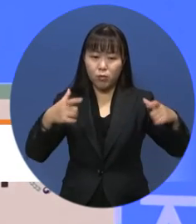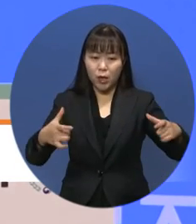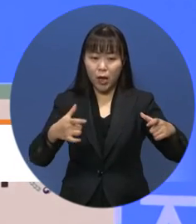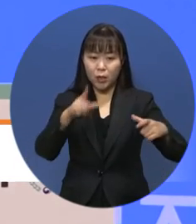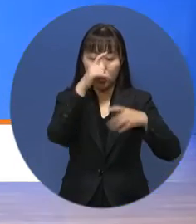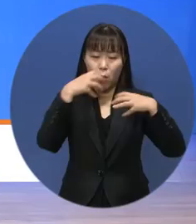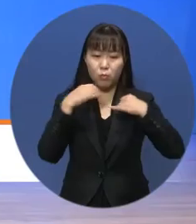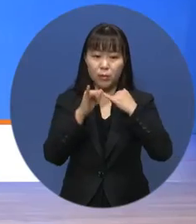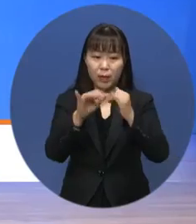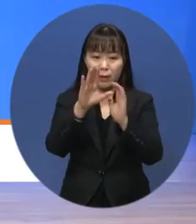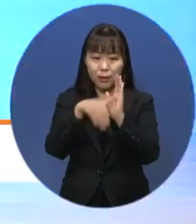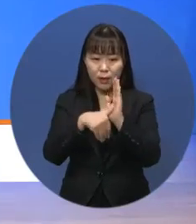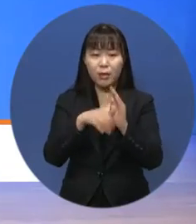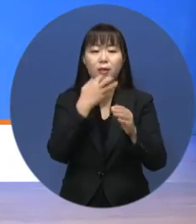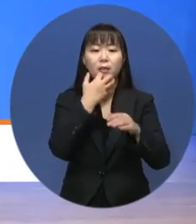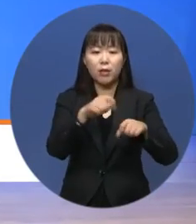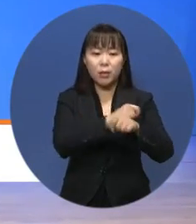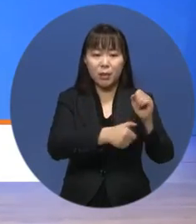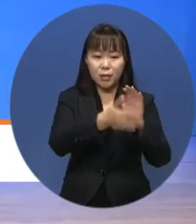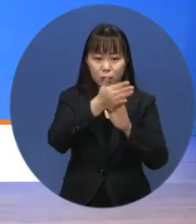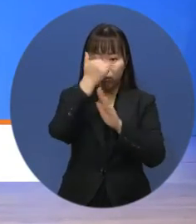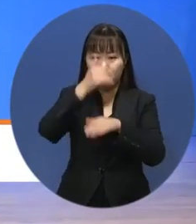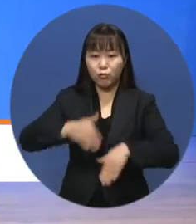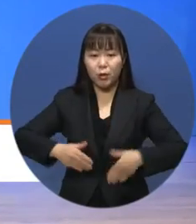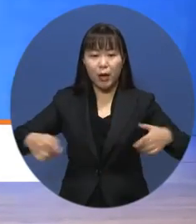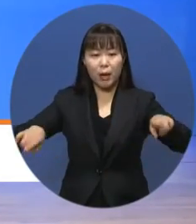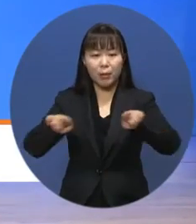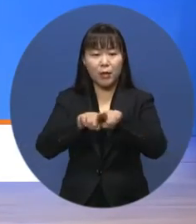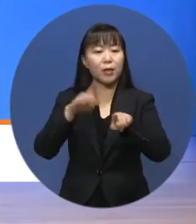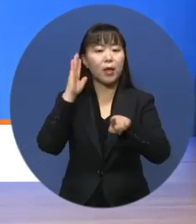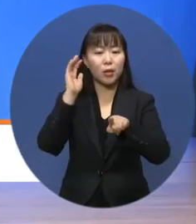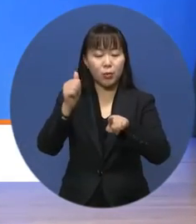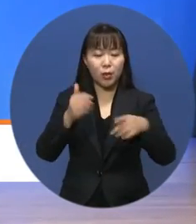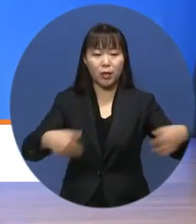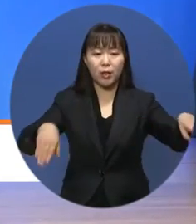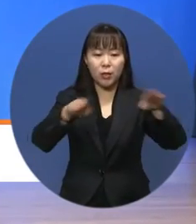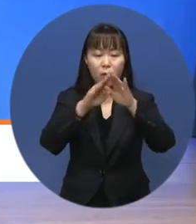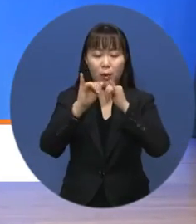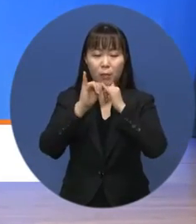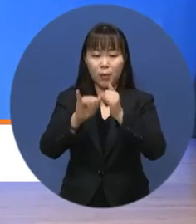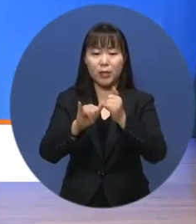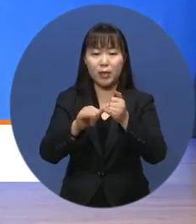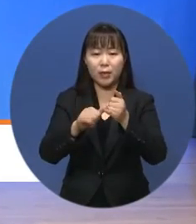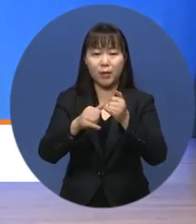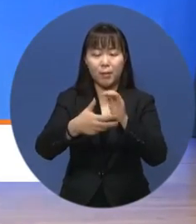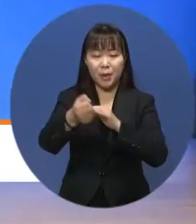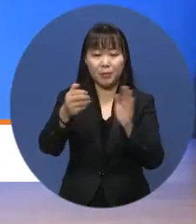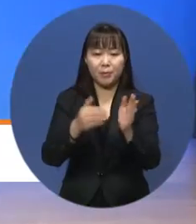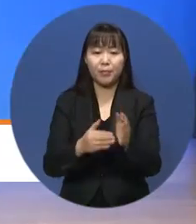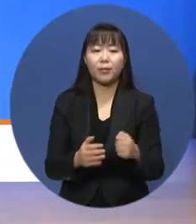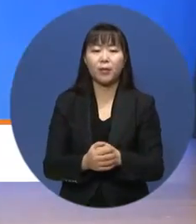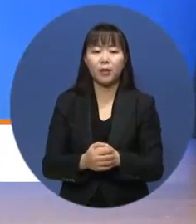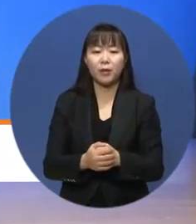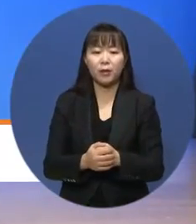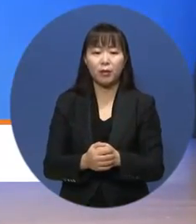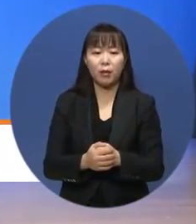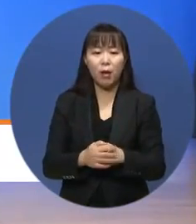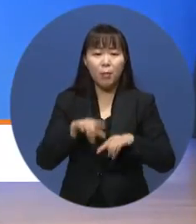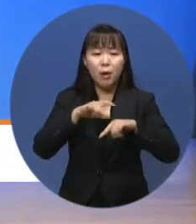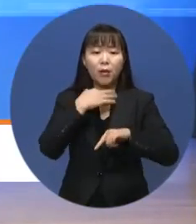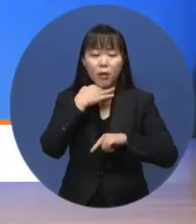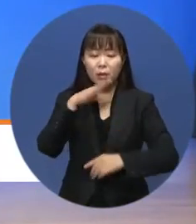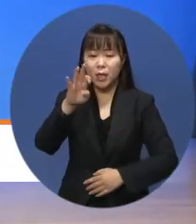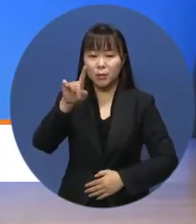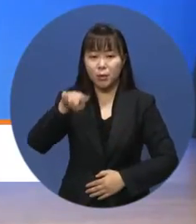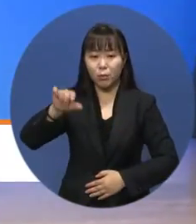포상에서 서울특별시와 충청남도와 함께 대통령 기관 표창을 수상했습니다. 평균 연령이